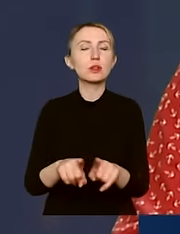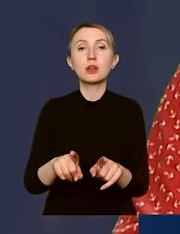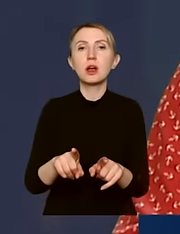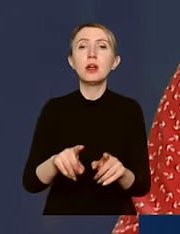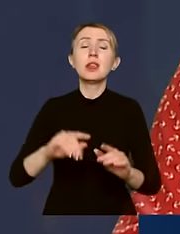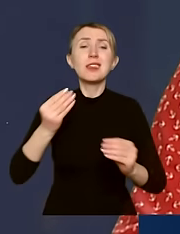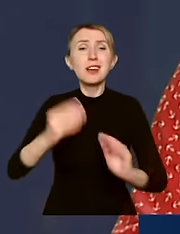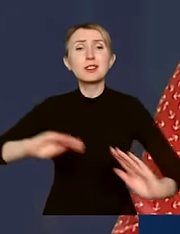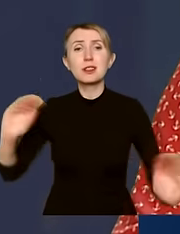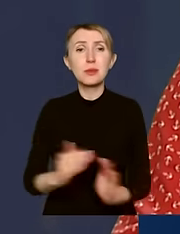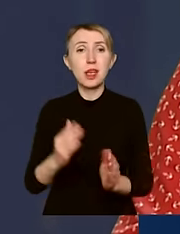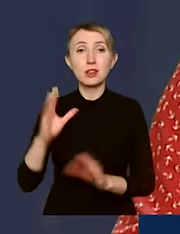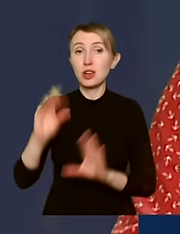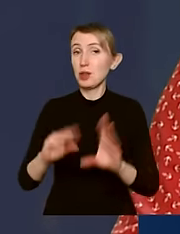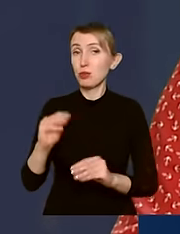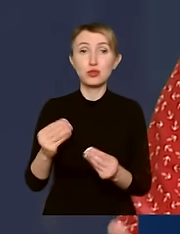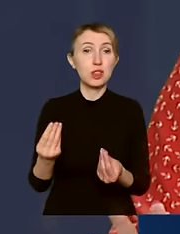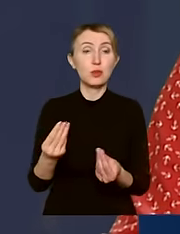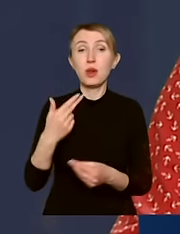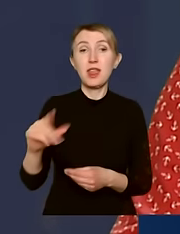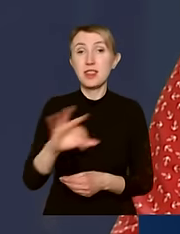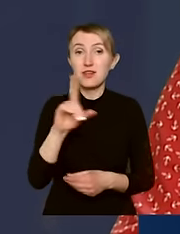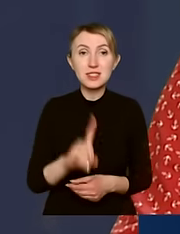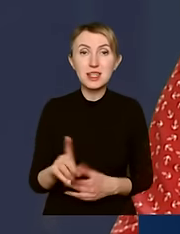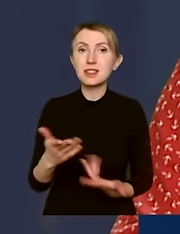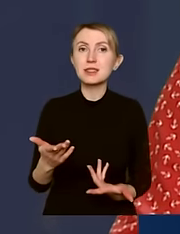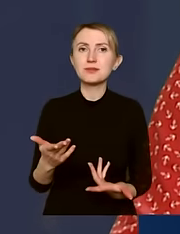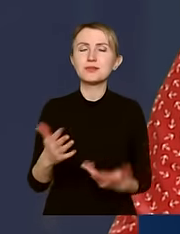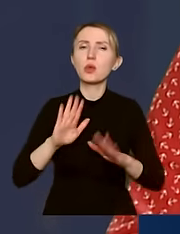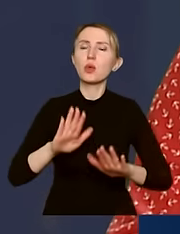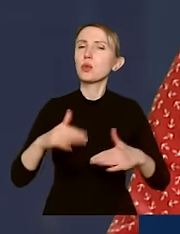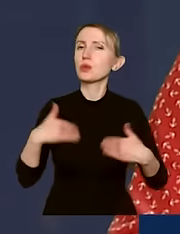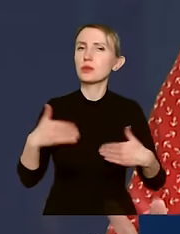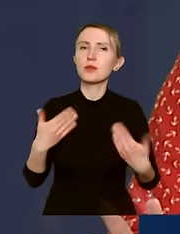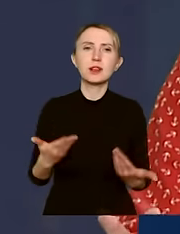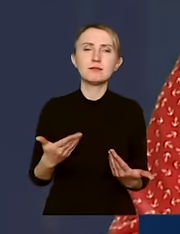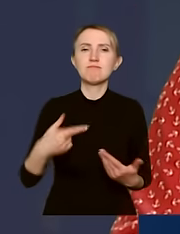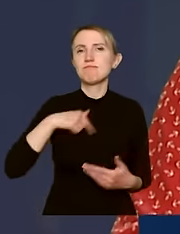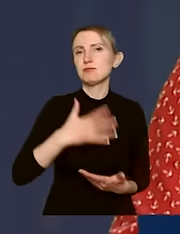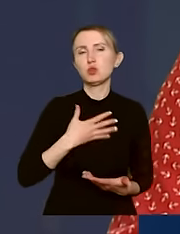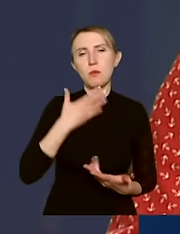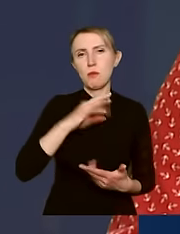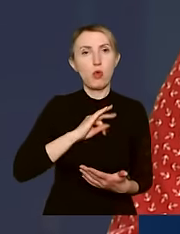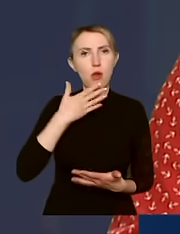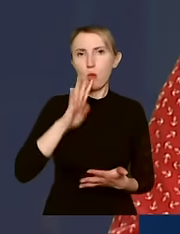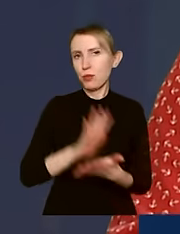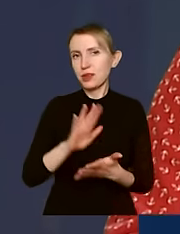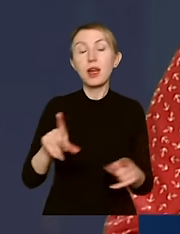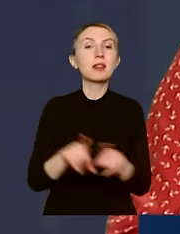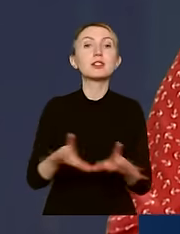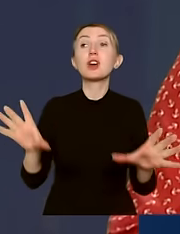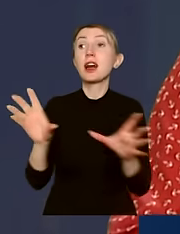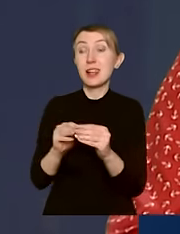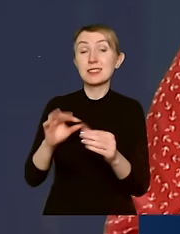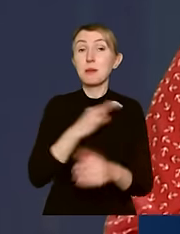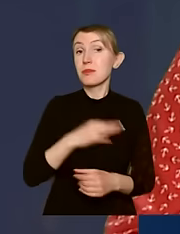tutaj budżetu NFZ-u ochrony zdrowia, no w naszej opinii, w mojej opinii, w opinii też Razem jest